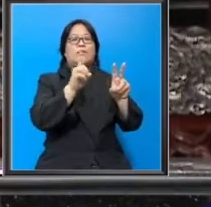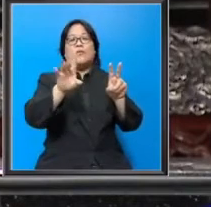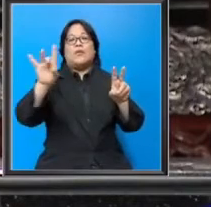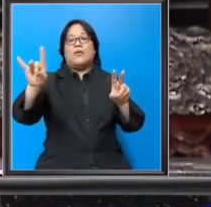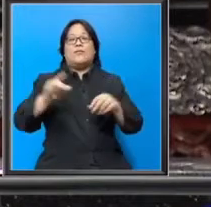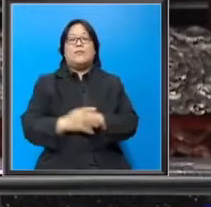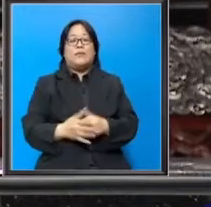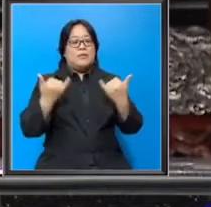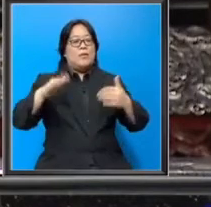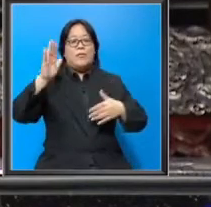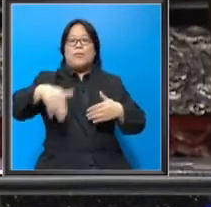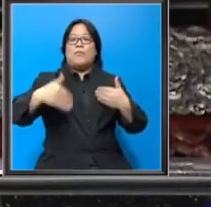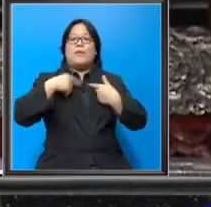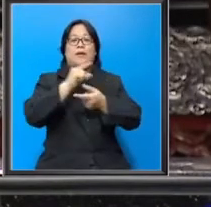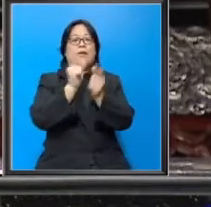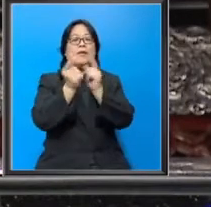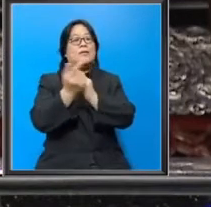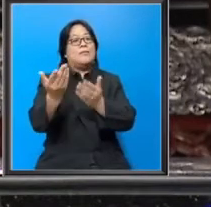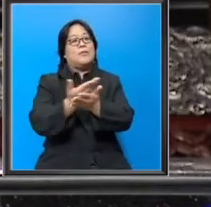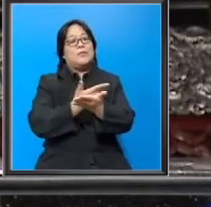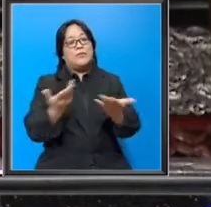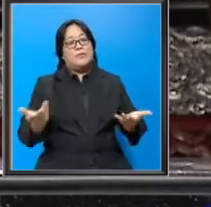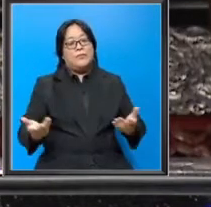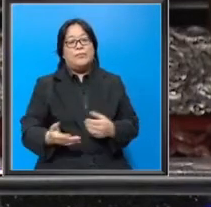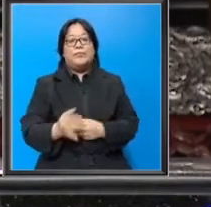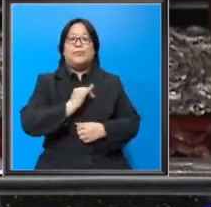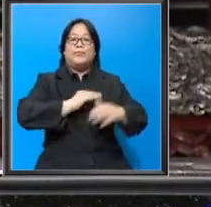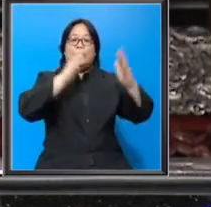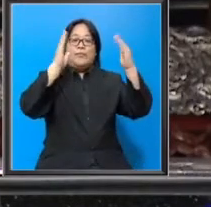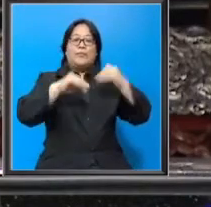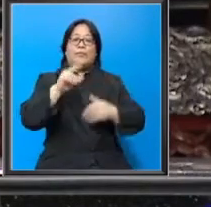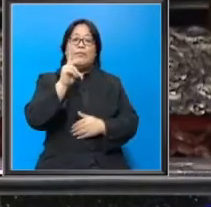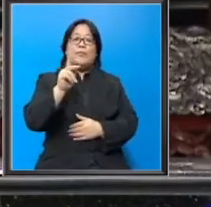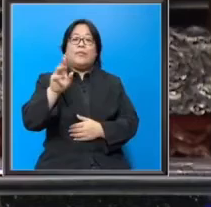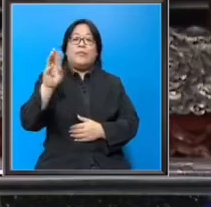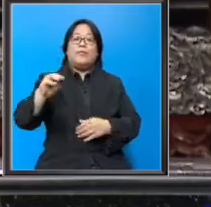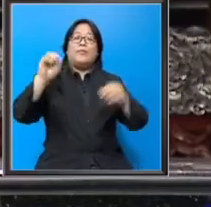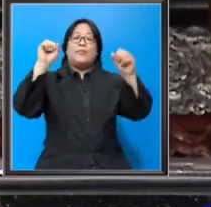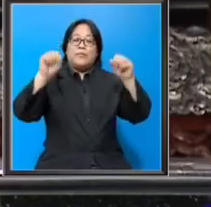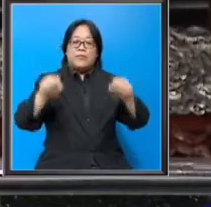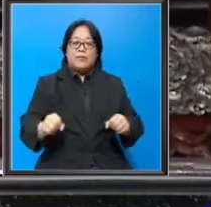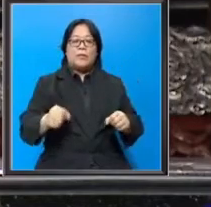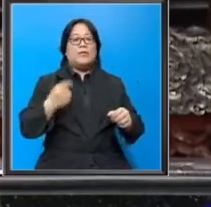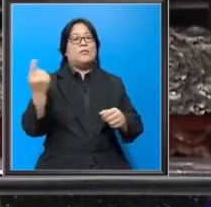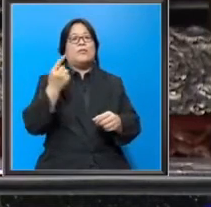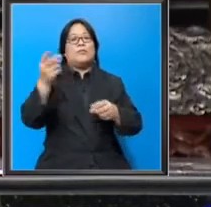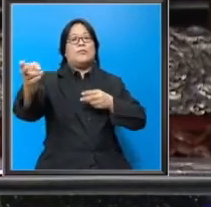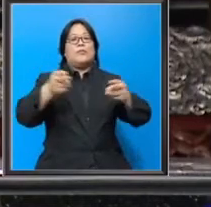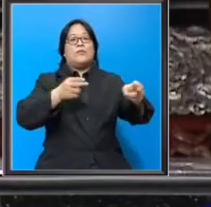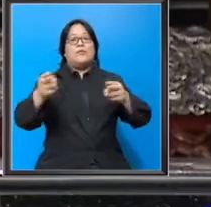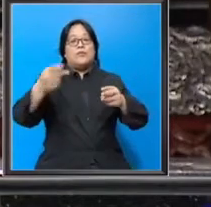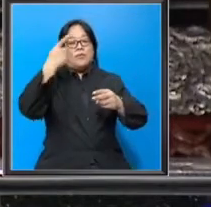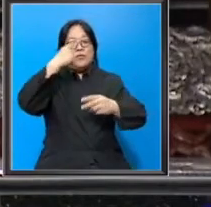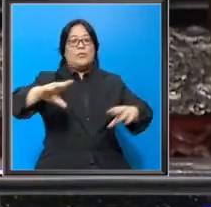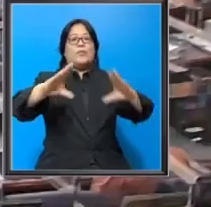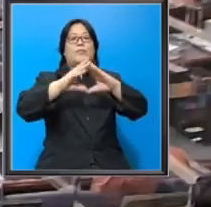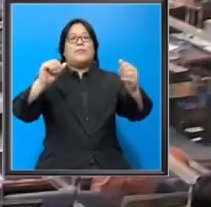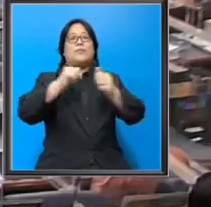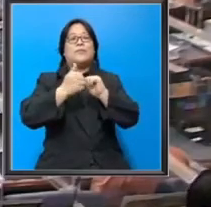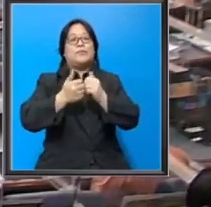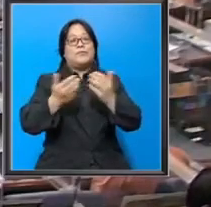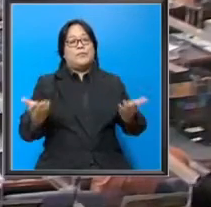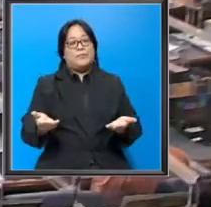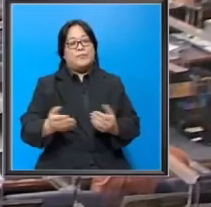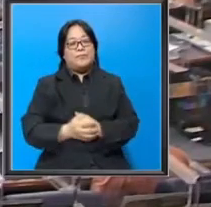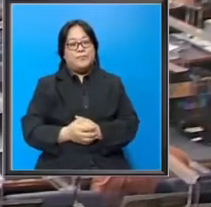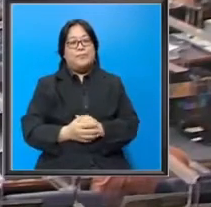sekarang ini masih bodoh diganti lagi saya mengharapkan supaya Kementerian dapat mengambil satu ini dibagi menyelesaikan perkara